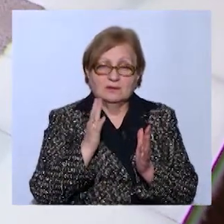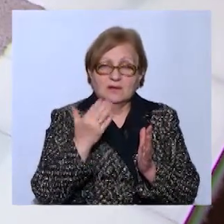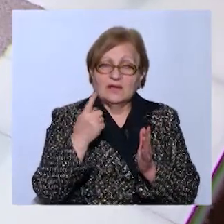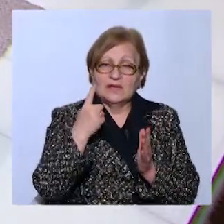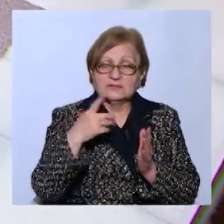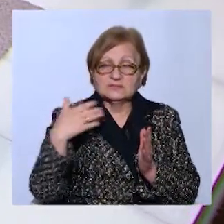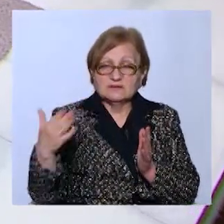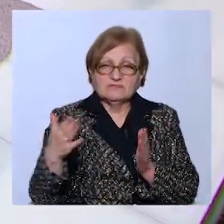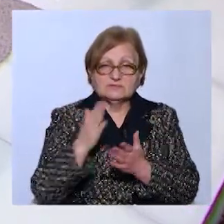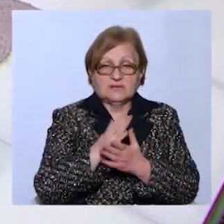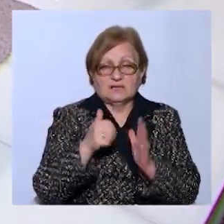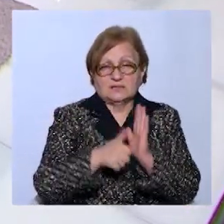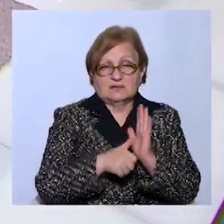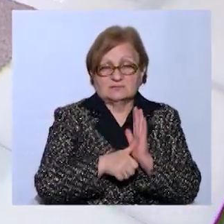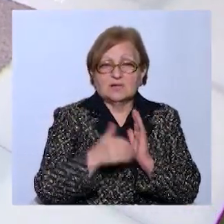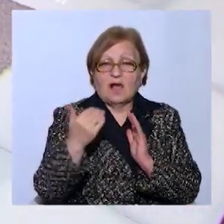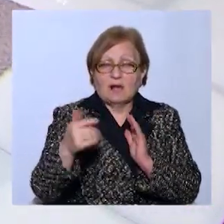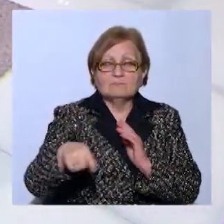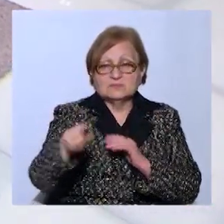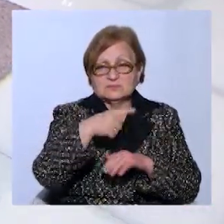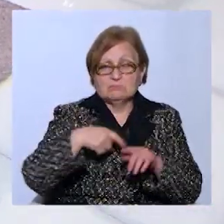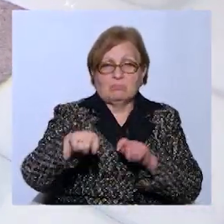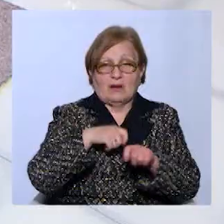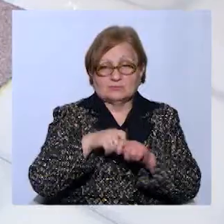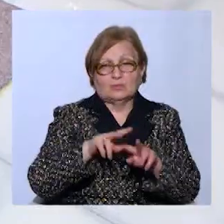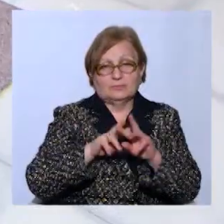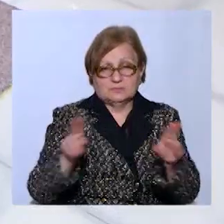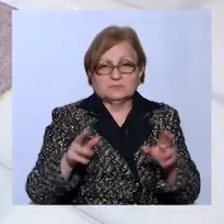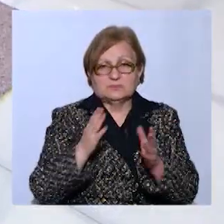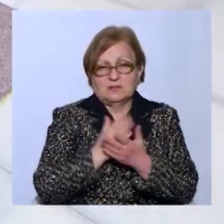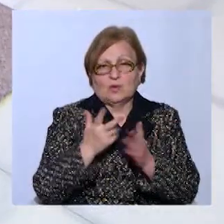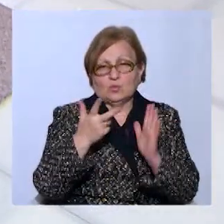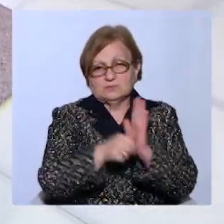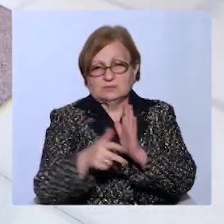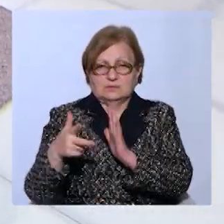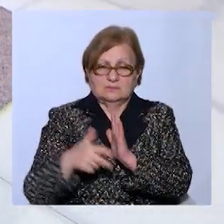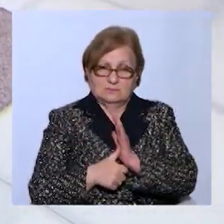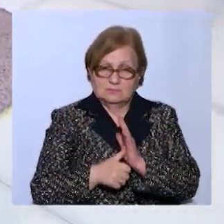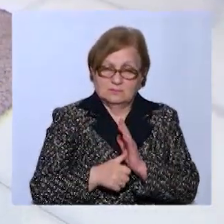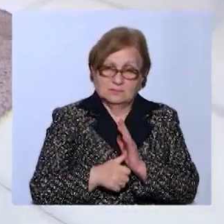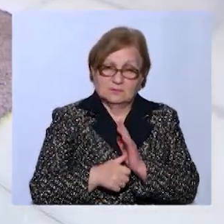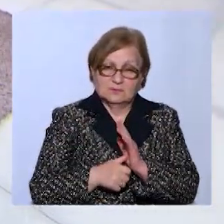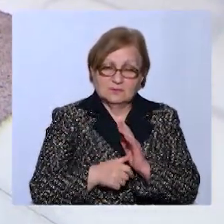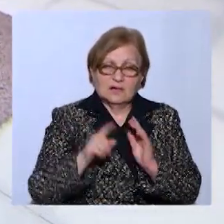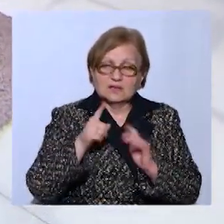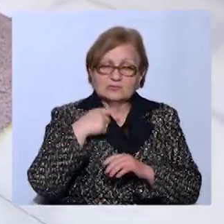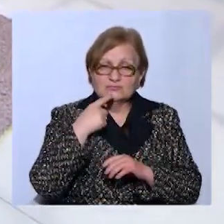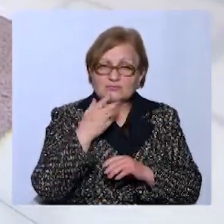გვერდი არის 6 და ამის ფართობიც უდრის 36. აი რატომ თქვი ახლა მე